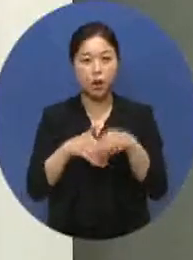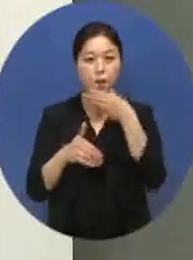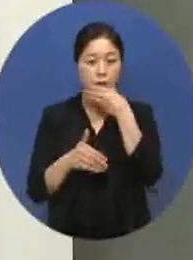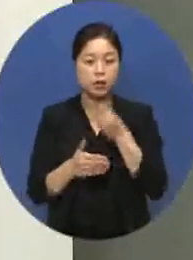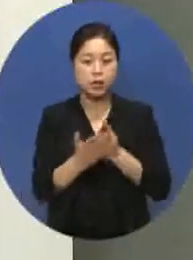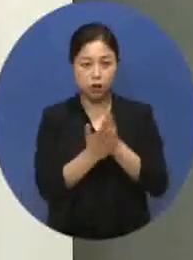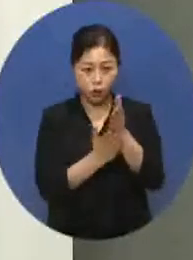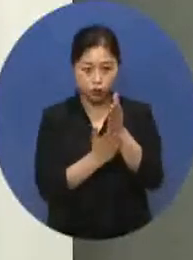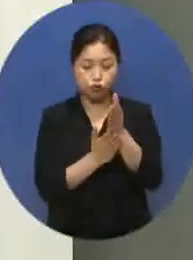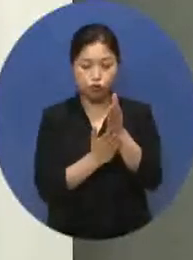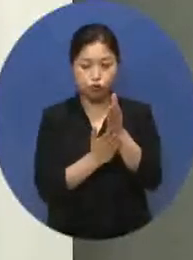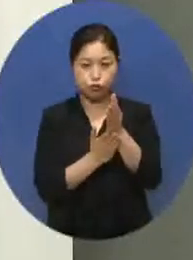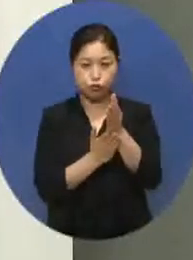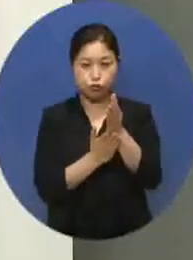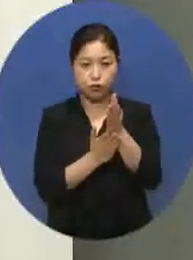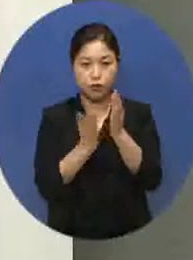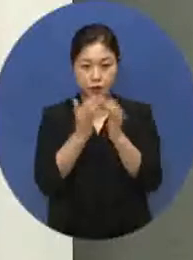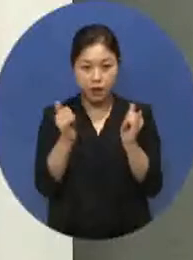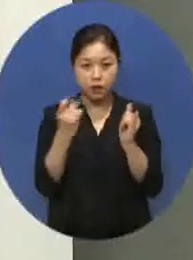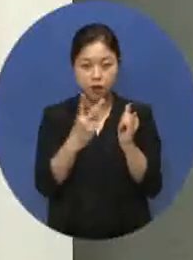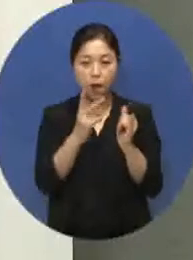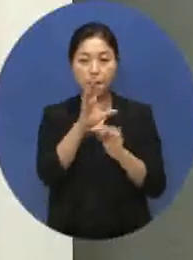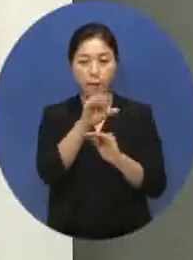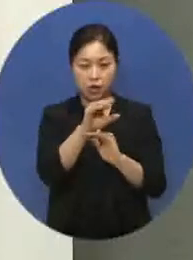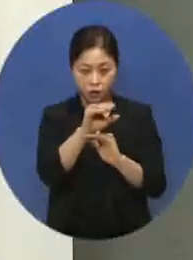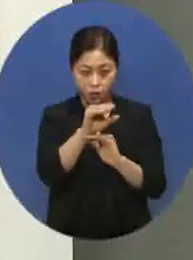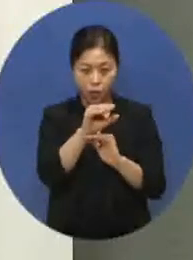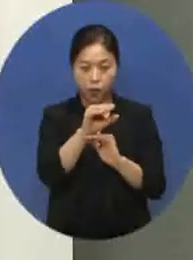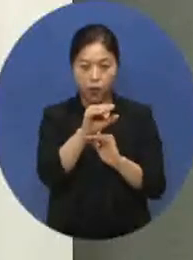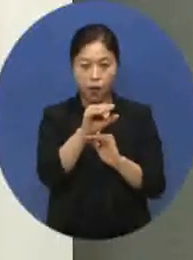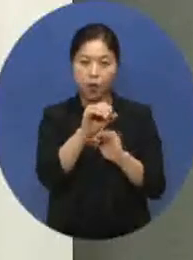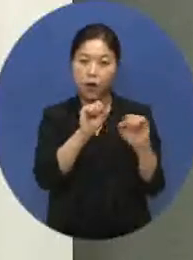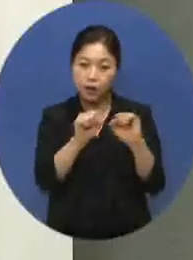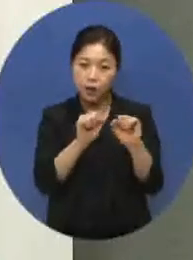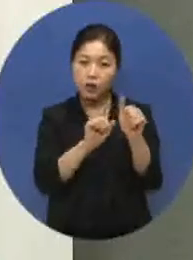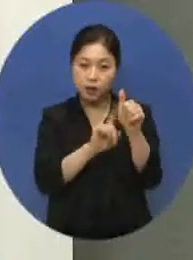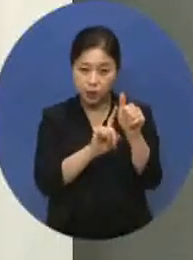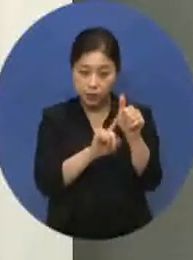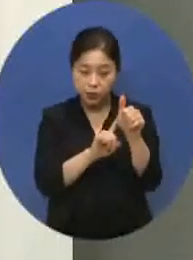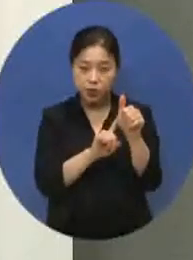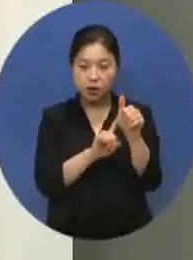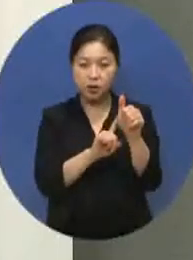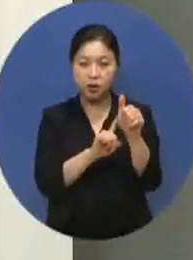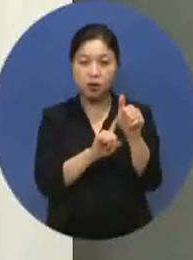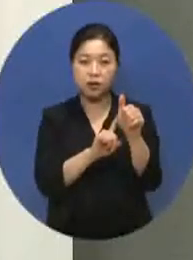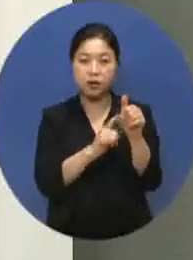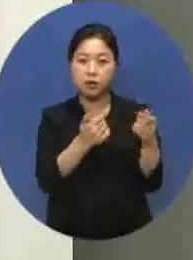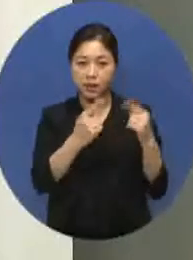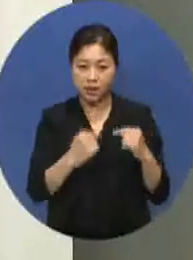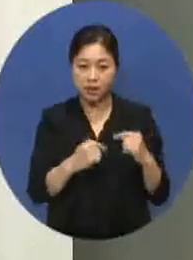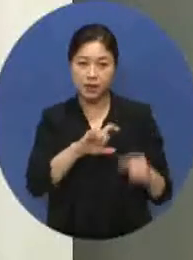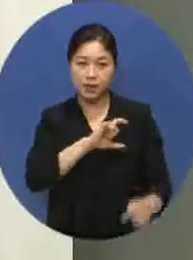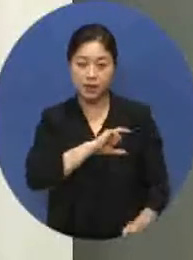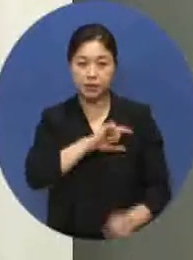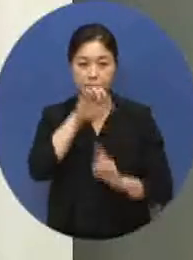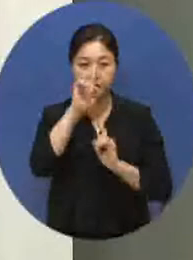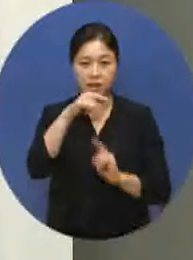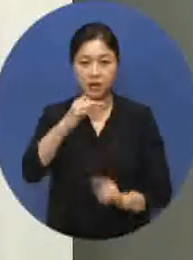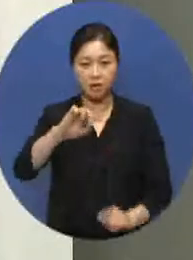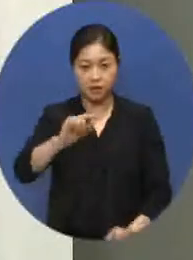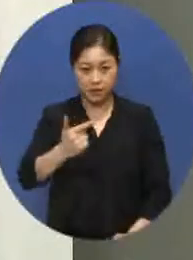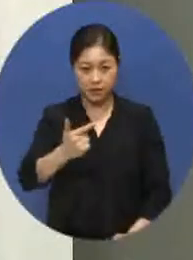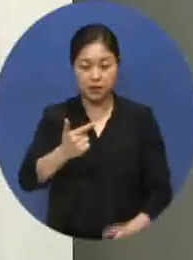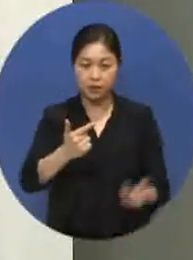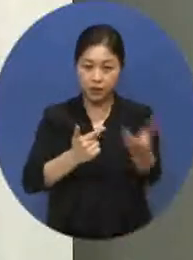문화복지 전문가이자 방송인으로서 우리에게 가까이 다가온 이정근 씨를